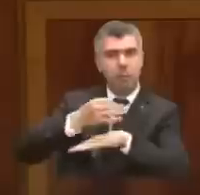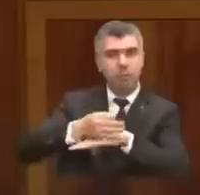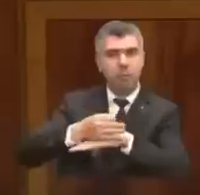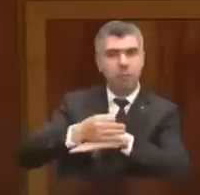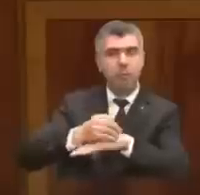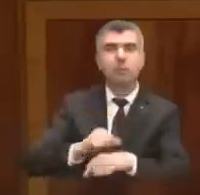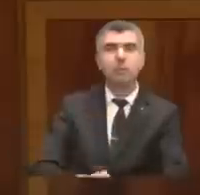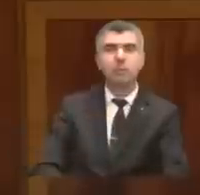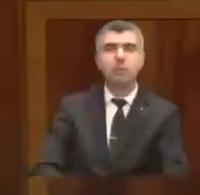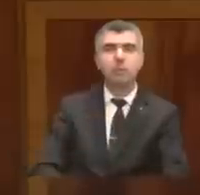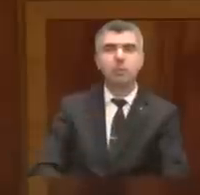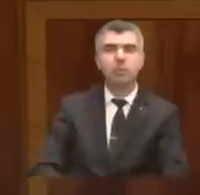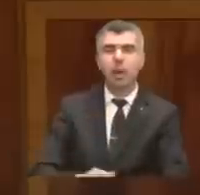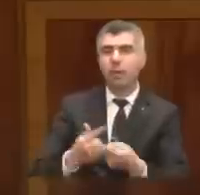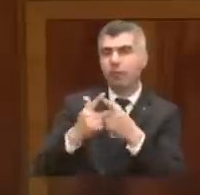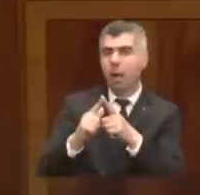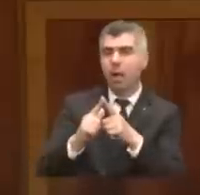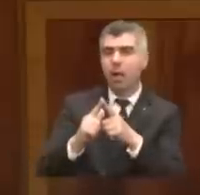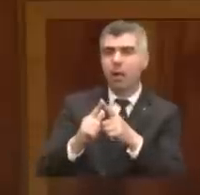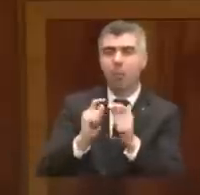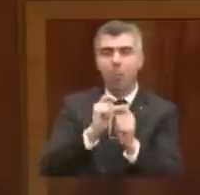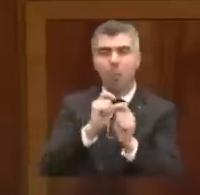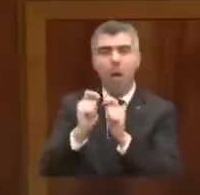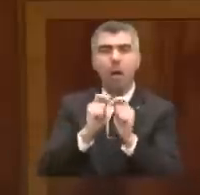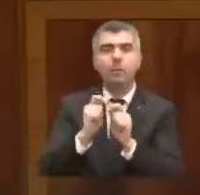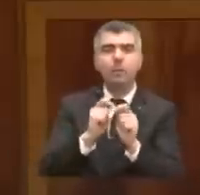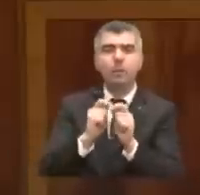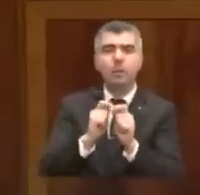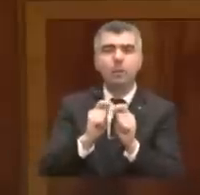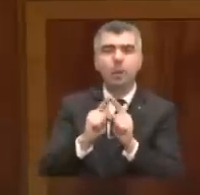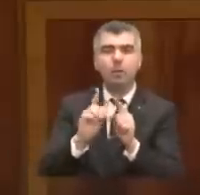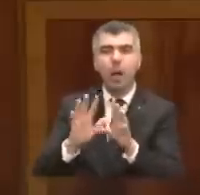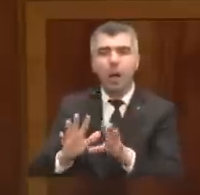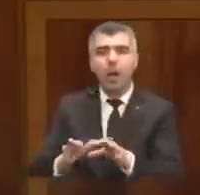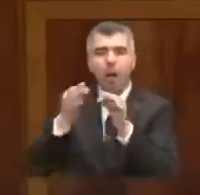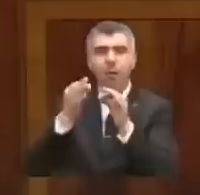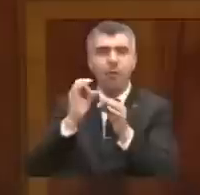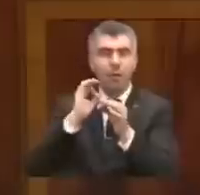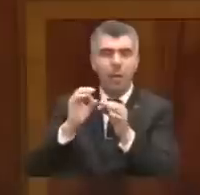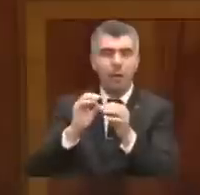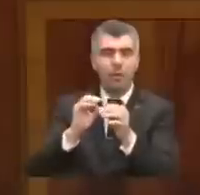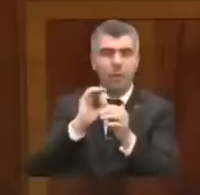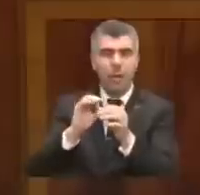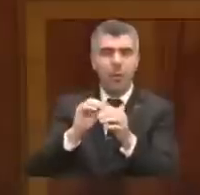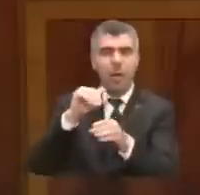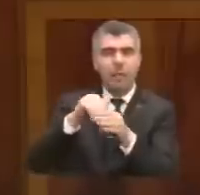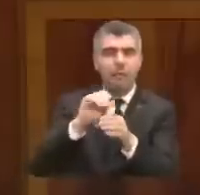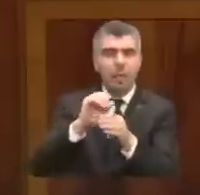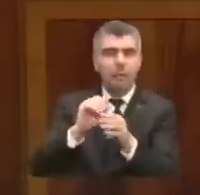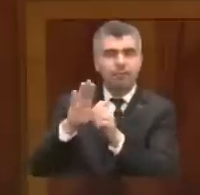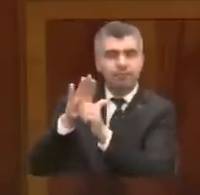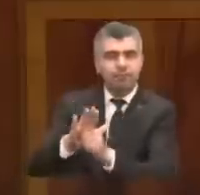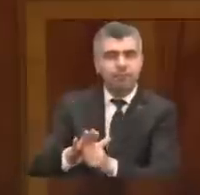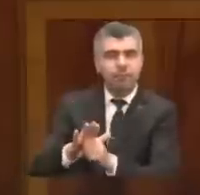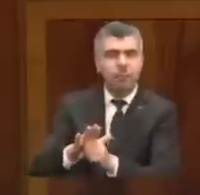الحزم التمييع والنقاش المبتذل والشعبوية وممارسة المعارضة بأسلوب